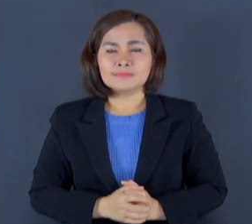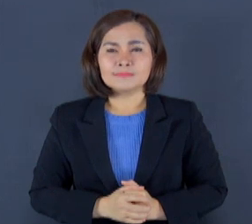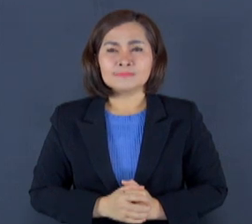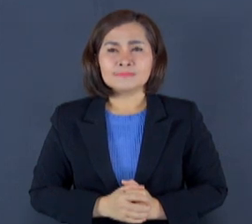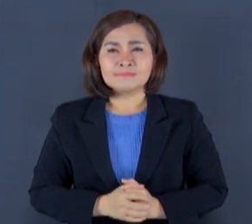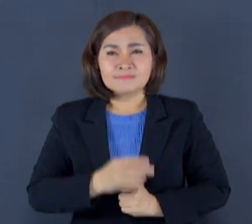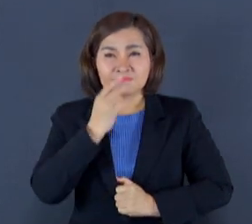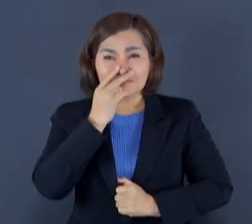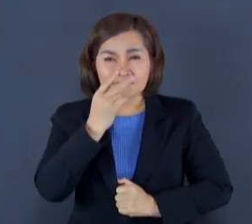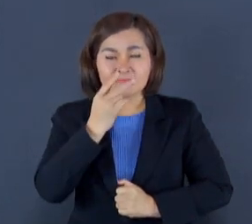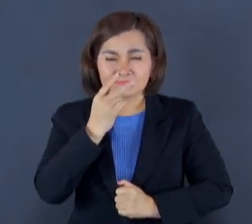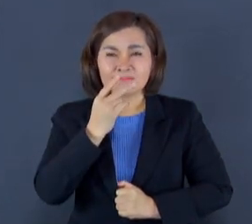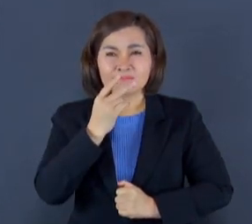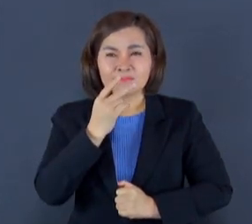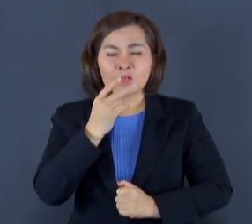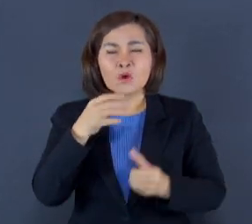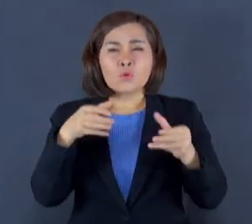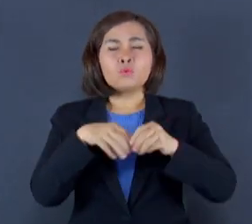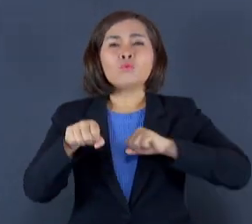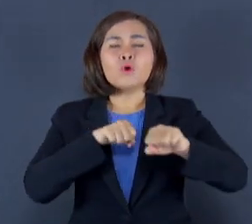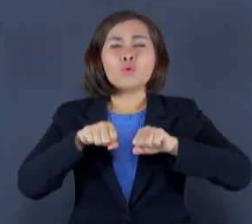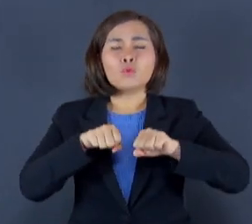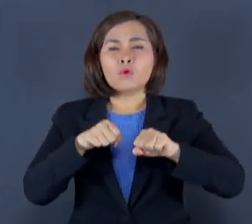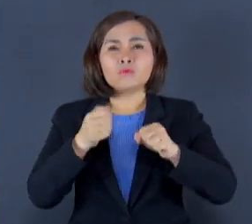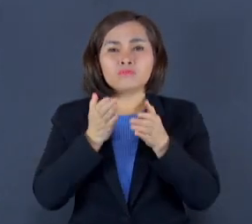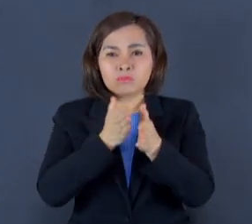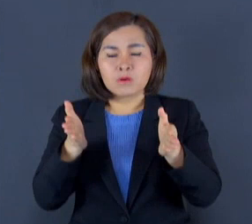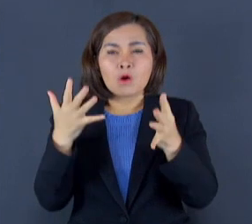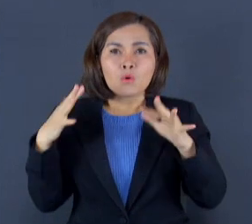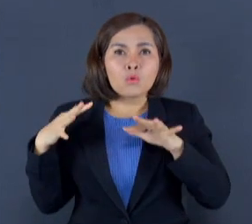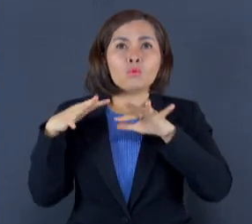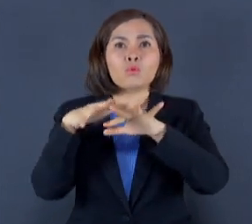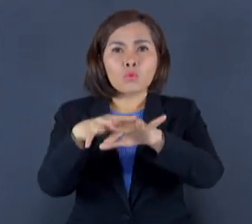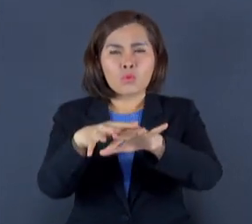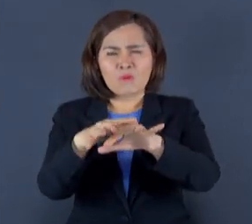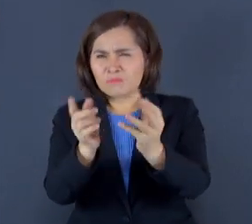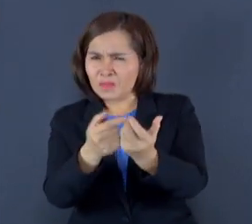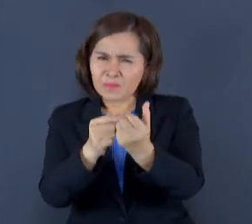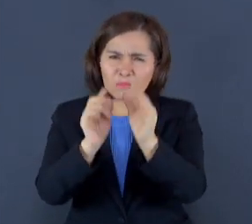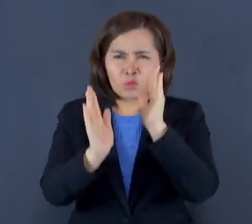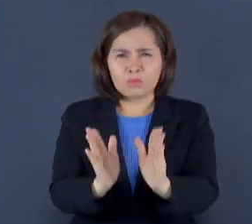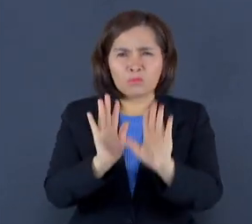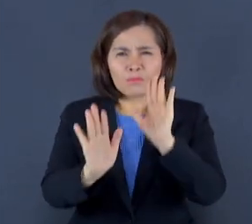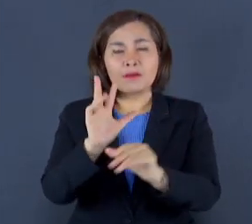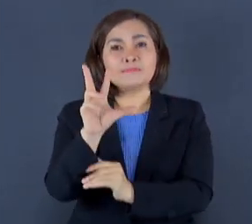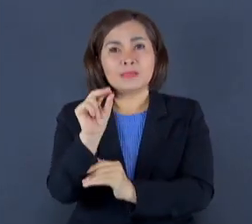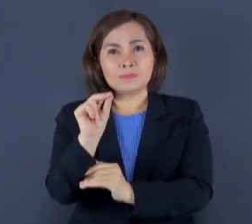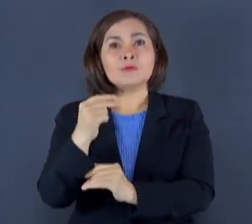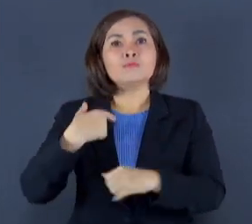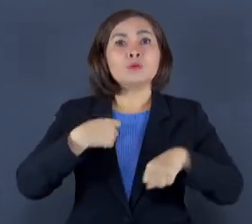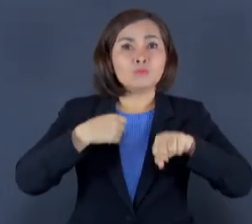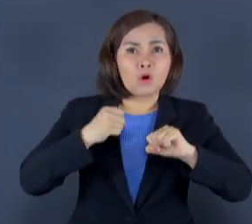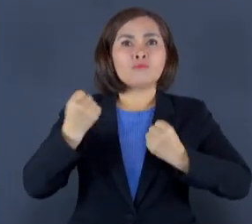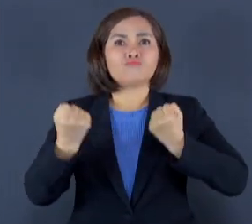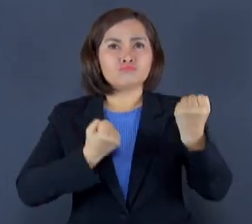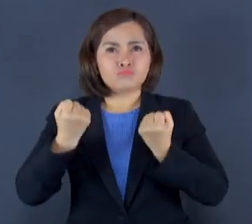อย่างกับในภาพยนตร์เหมือนมารวมตัวกันนี่เหตุการณ์จริงเลยนะคะกลุ่มวัยรุ่นนับ30คนขี่รถมอเตอร์ไซค์บางส่วนก็